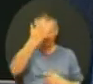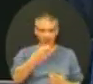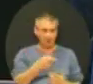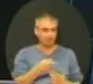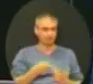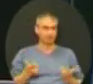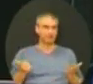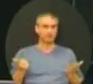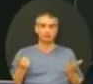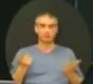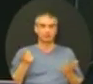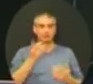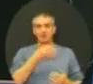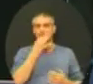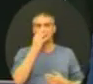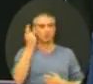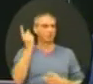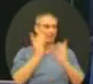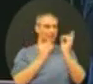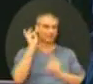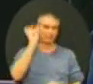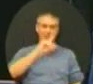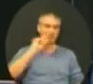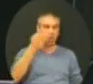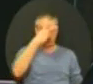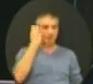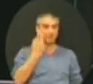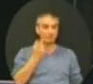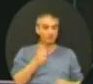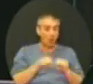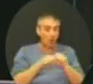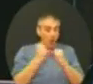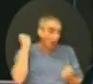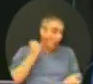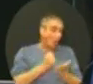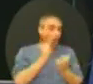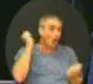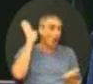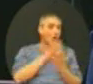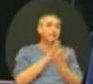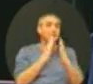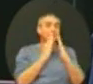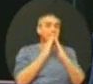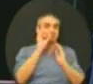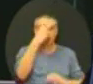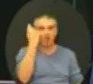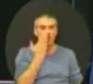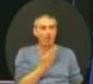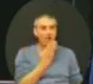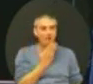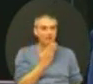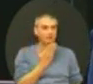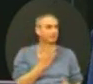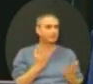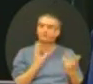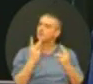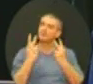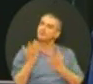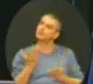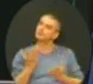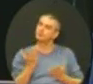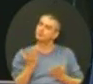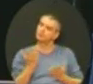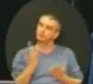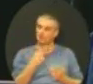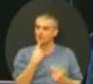הערבים, זה בנאום דיזנגוף נגד כל הערבים. הורסים בתים של ערבים. מה המשמעות? הורסים בתים של ערבים. מה המשמעות של הדבר הזה?